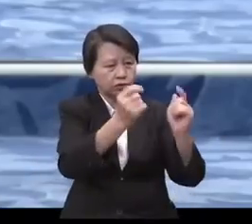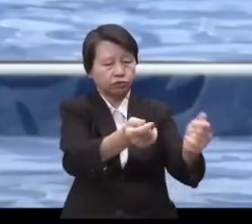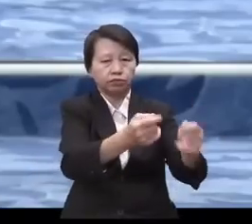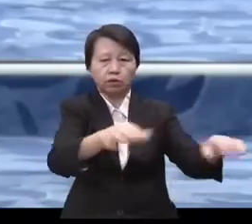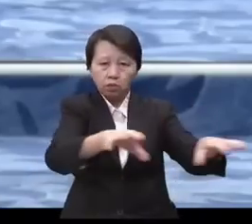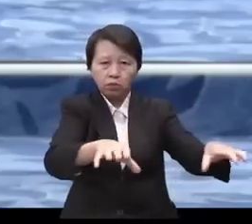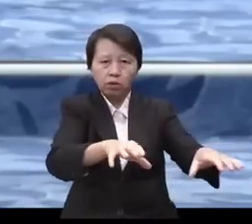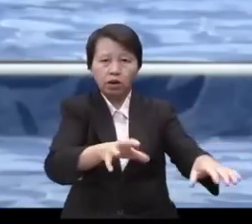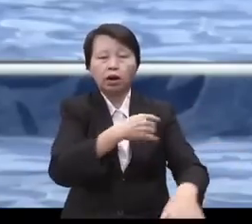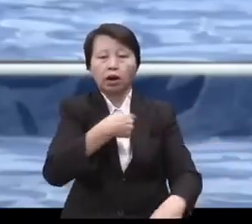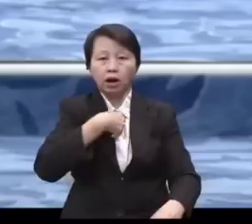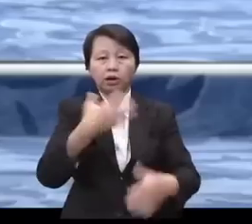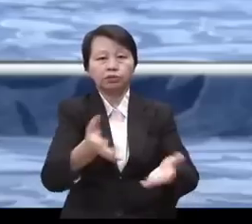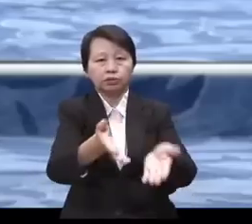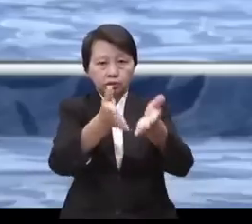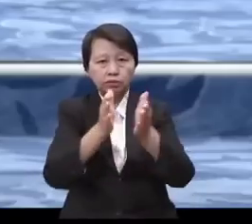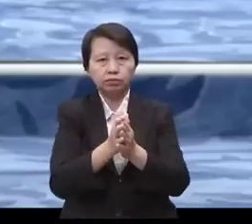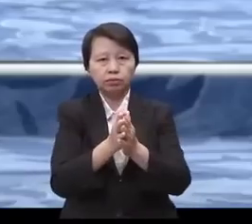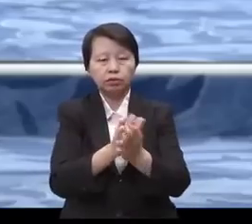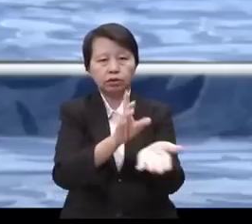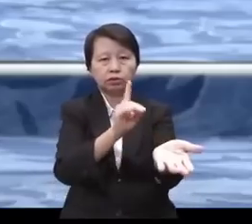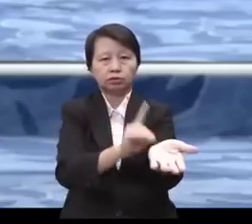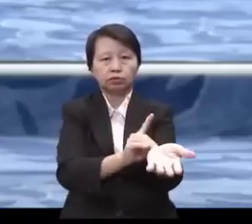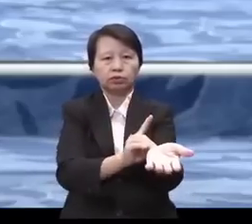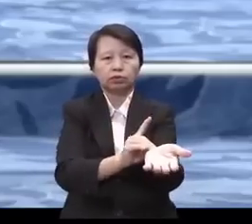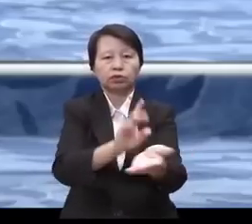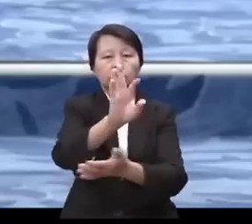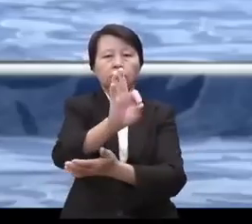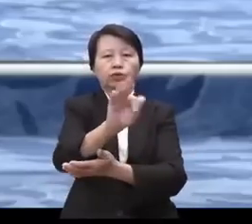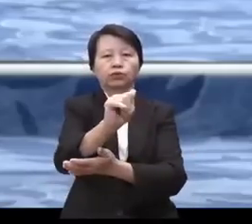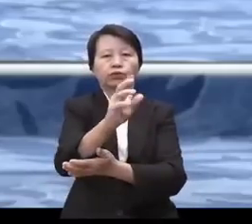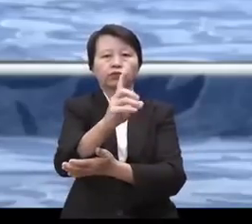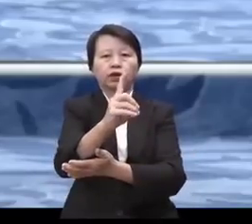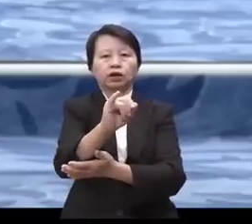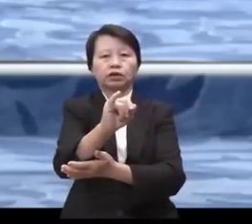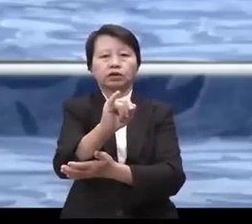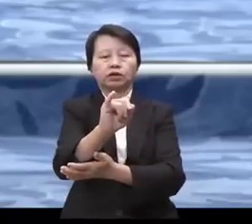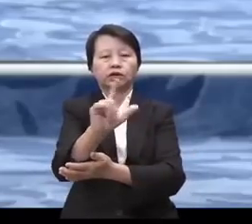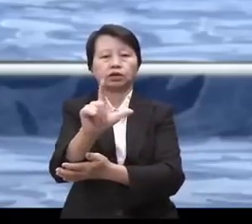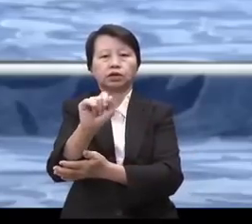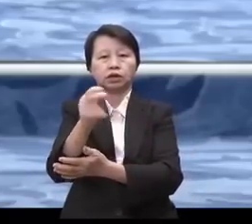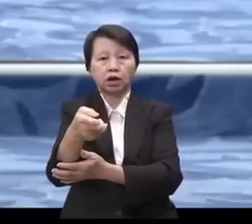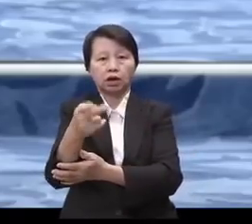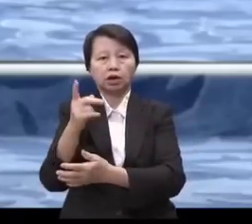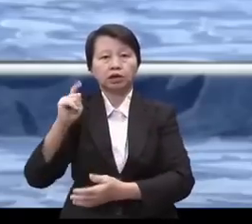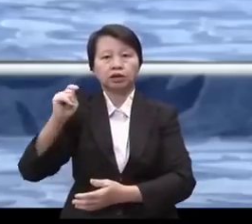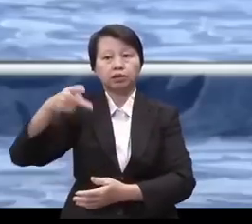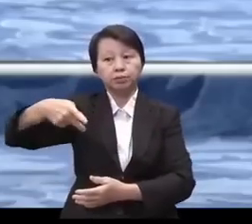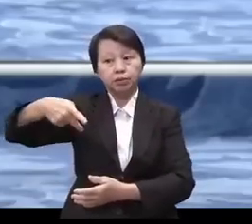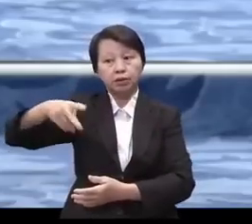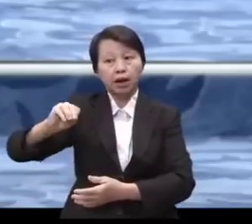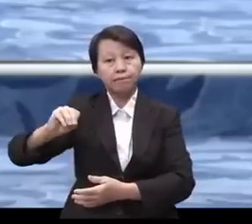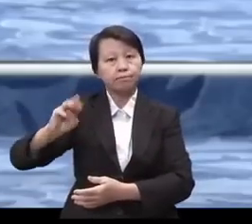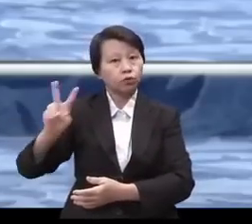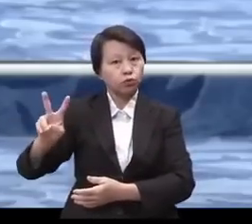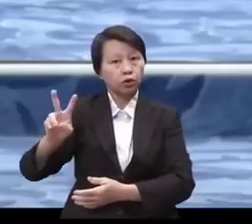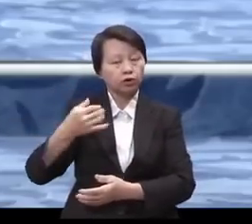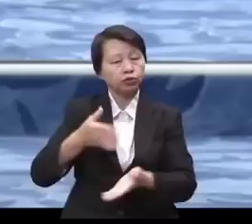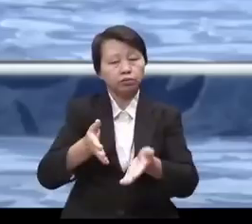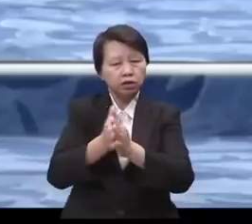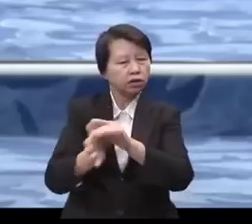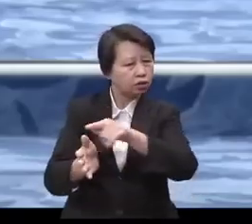menyegerakan. Dan saya telah minta Datuk Seri Fadilah Timbalan Perdana Menteri 2 untuk